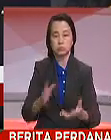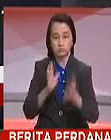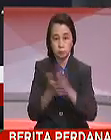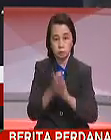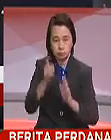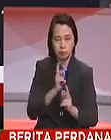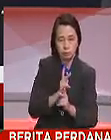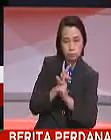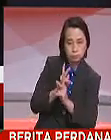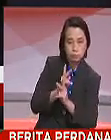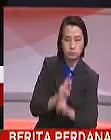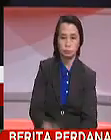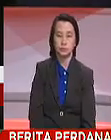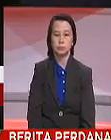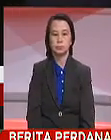kena hati-hatilah.